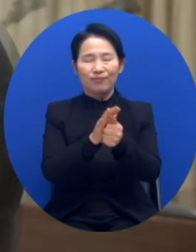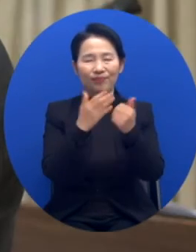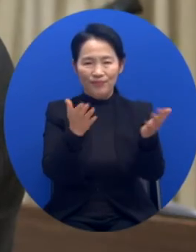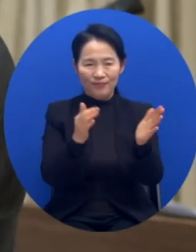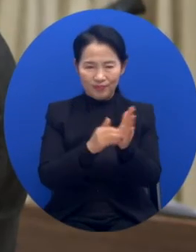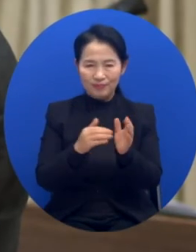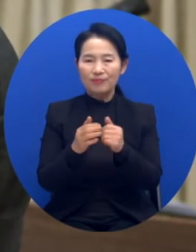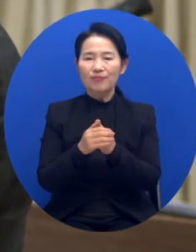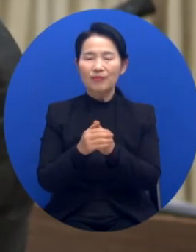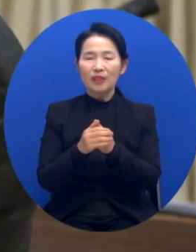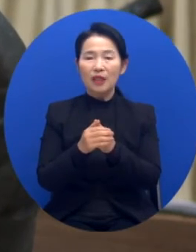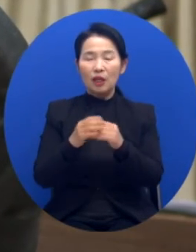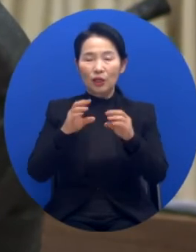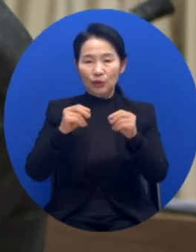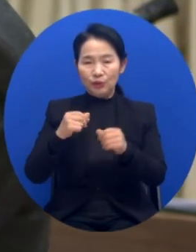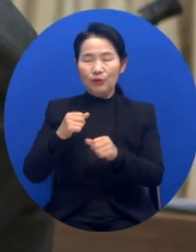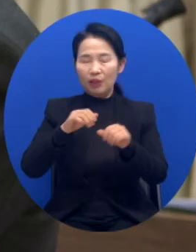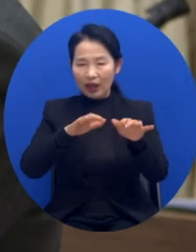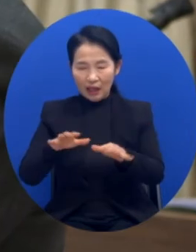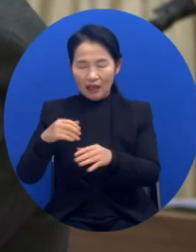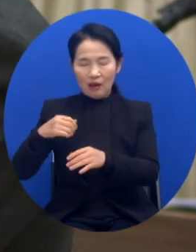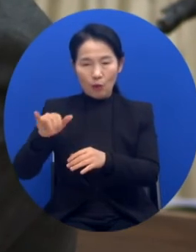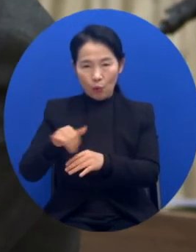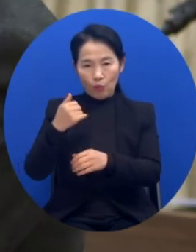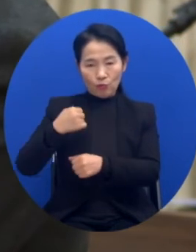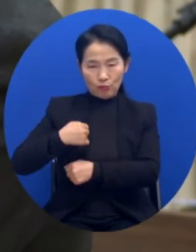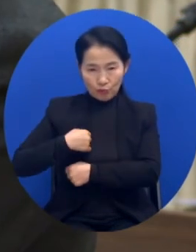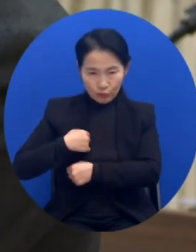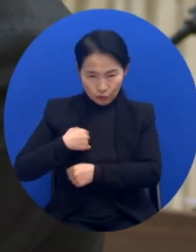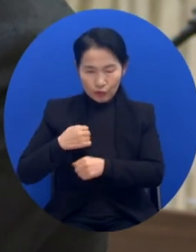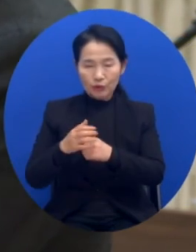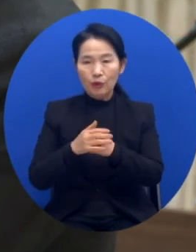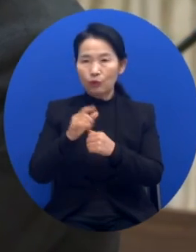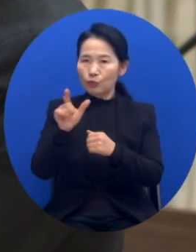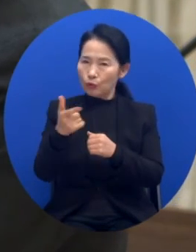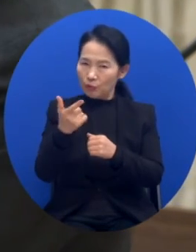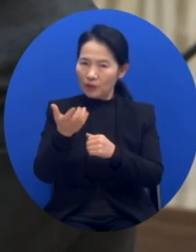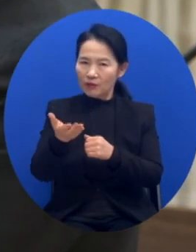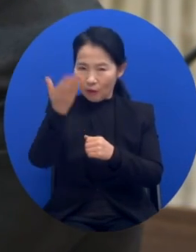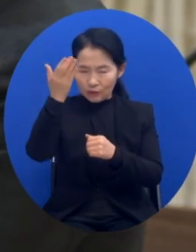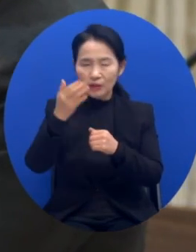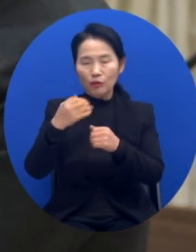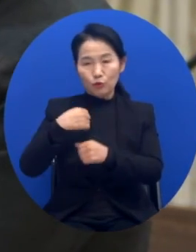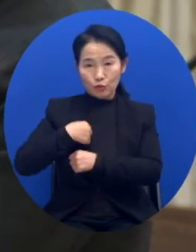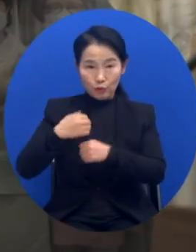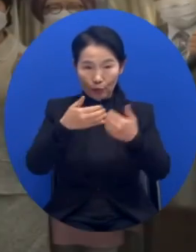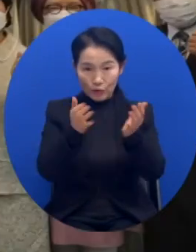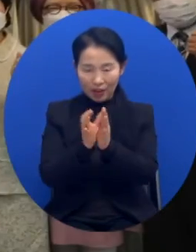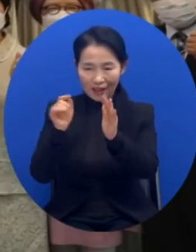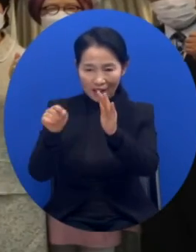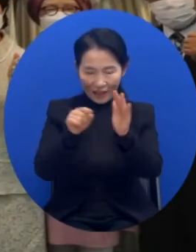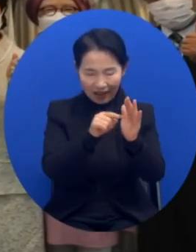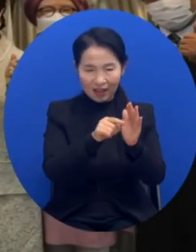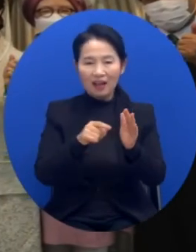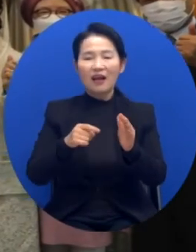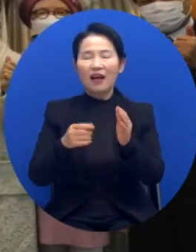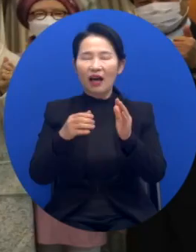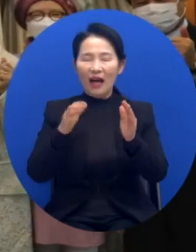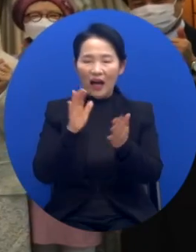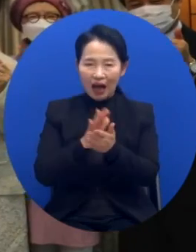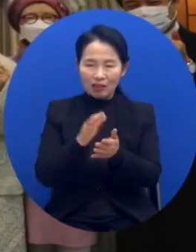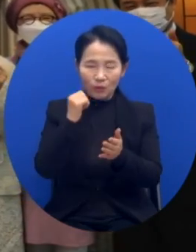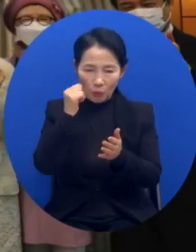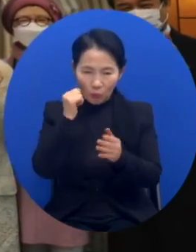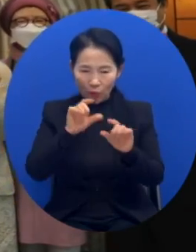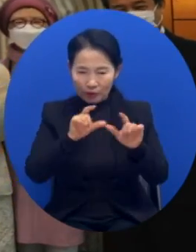6회 공군과 해병대 600 50개 부대를 중심으로 하 초코와 커피 등으로 구성한 사랑의 온 차를 보낼